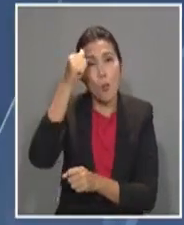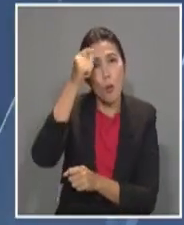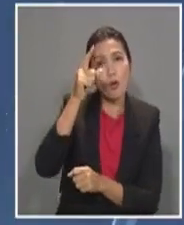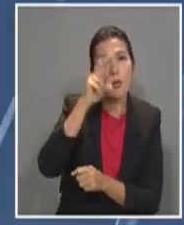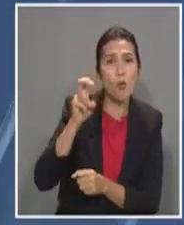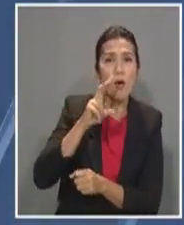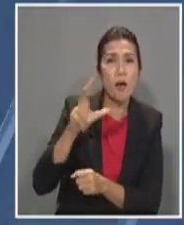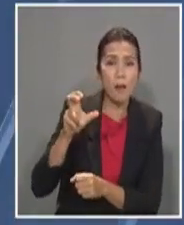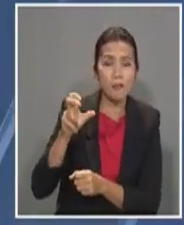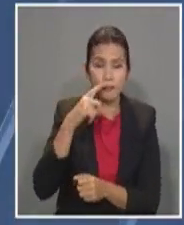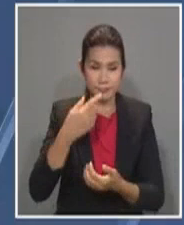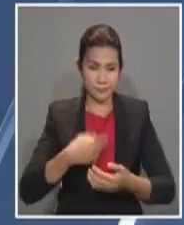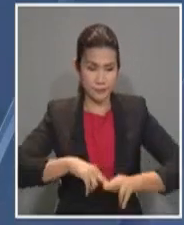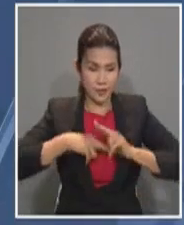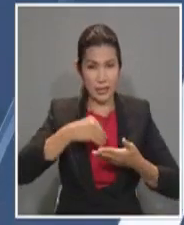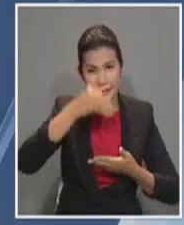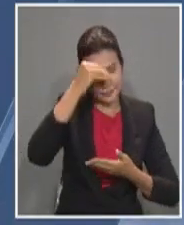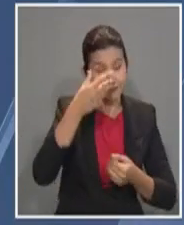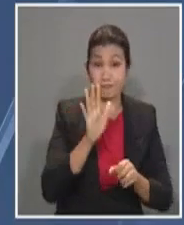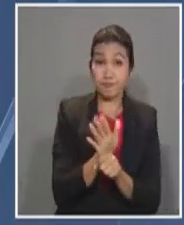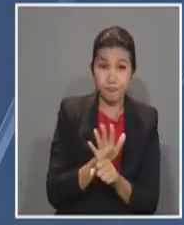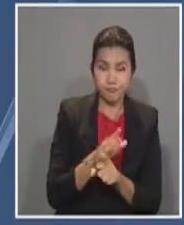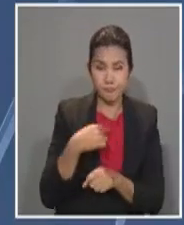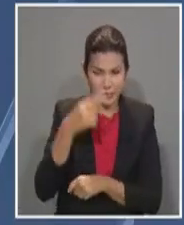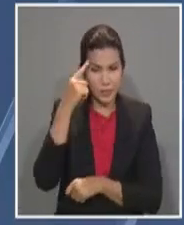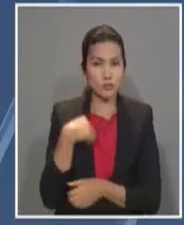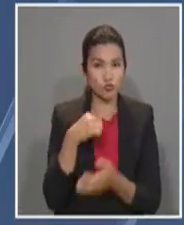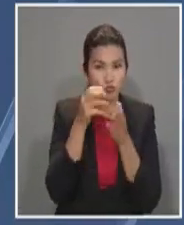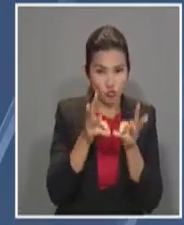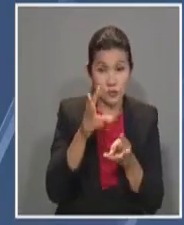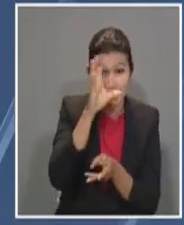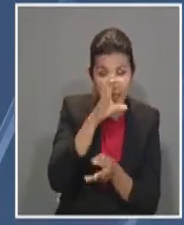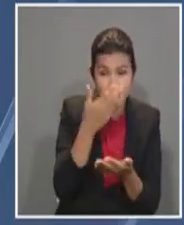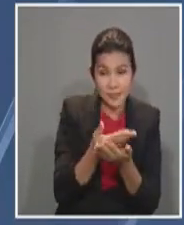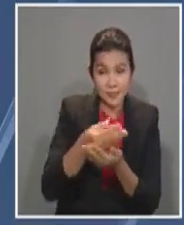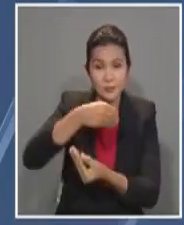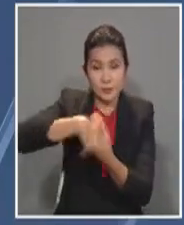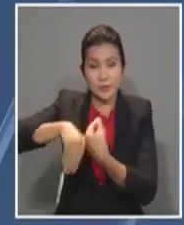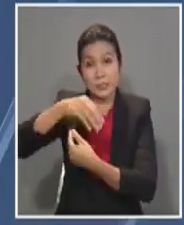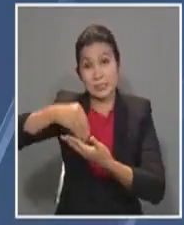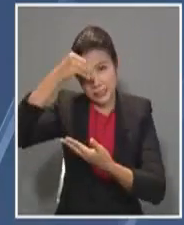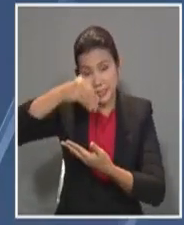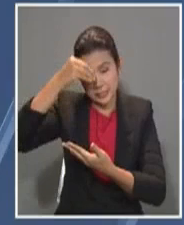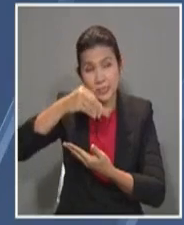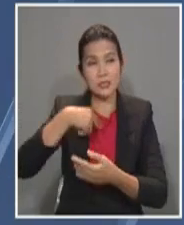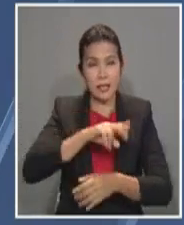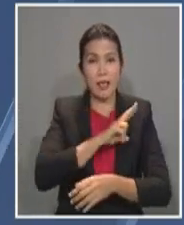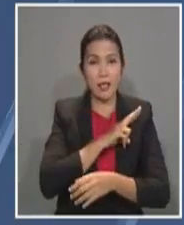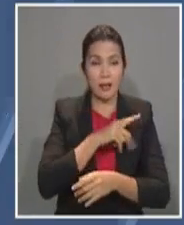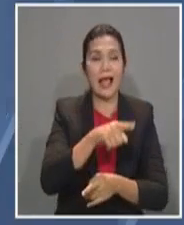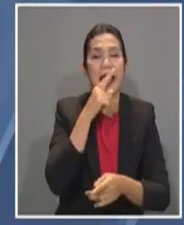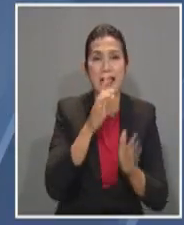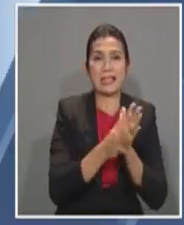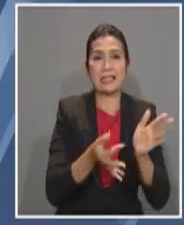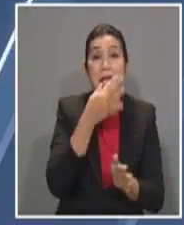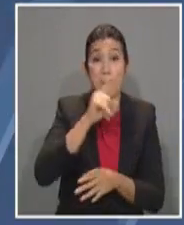บาทจะส่งตัวเองเรียนก็ไม่พอก็เลยคิดว่าเดี๋ยวหาเงินช่วยแม่ดีกว่าช่วยยังไงเอายาบ้าจากในโฟนี่แหละมาขาย โ